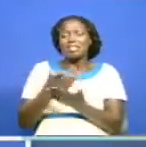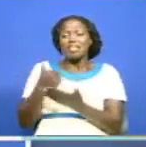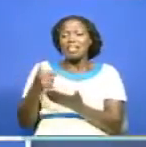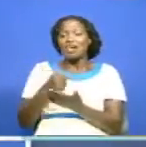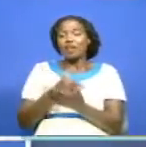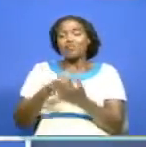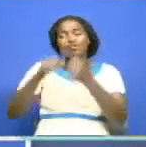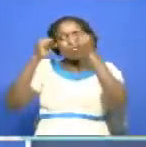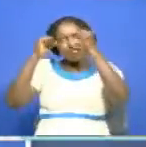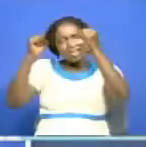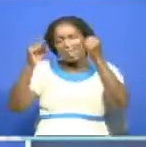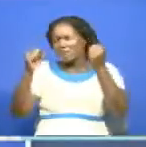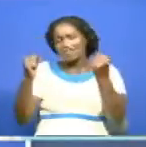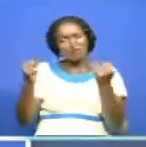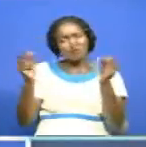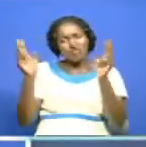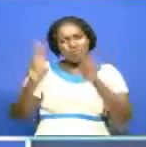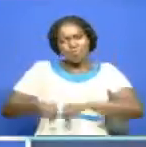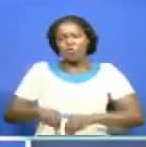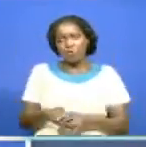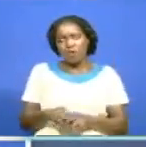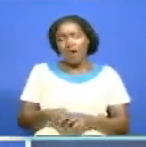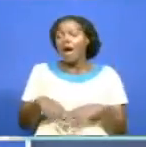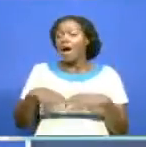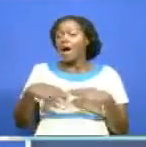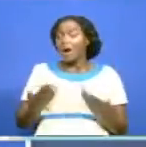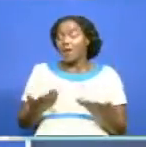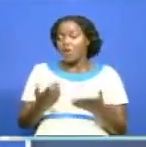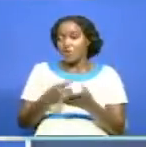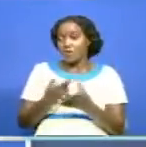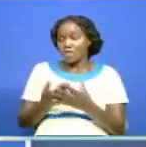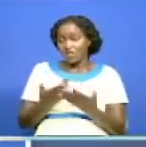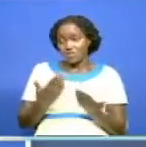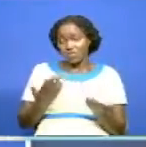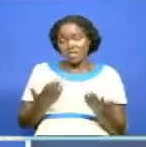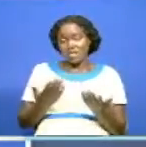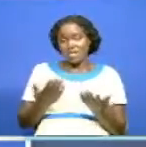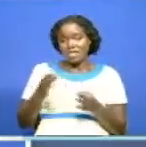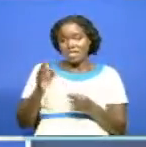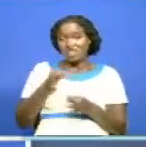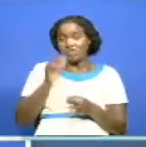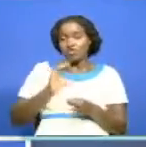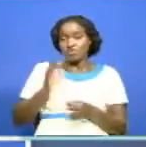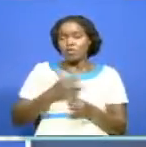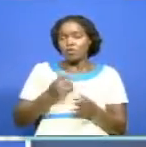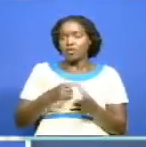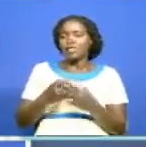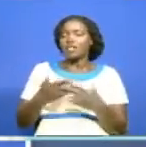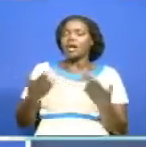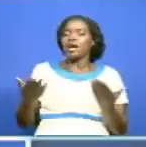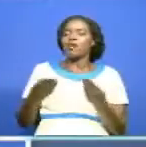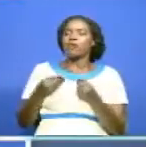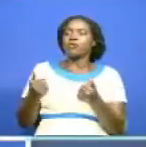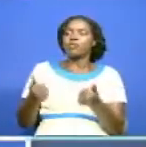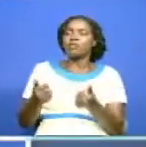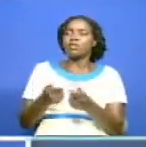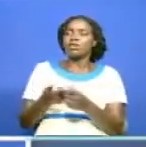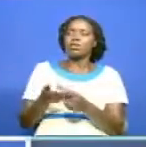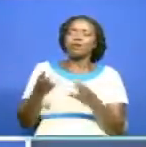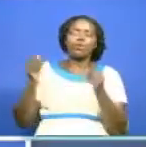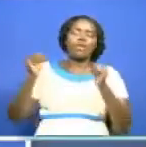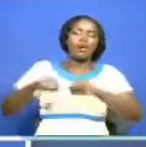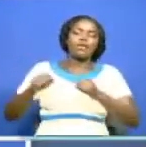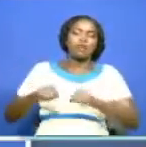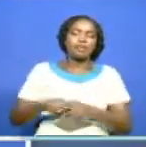kwa mgomo. Wakituambia ni jinsi ipi, basi sisi hatuna haja kama si tume watuambia ni vipi itaweza kushughulikiwa, na basi tutaweza